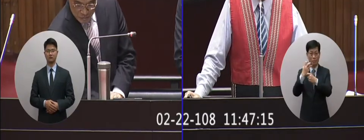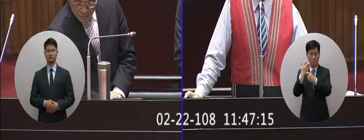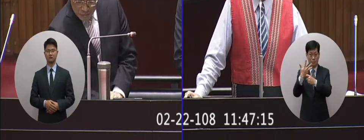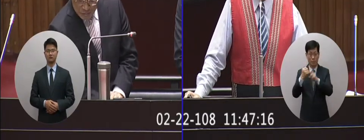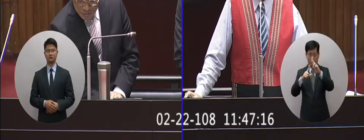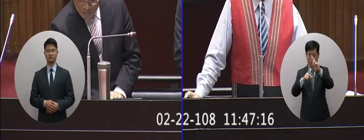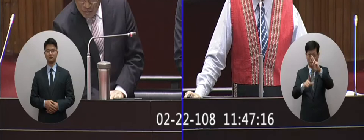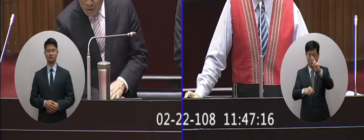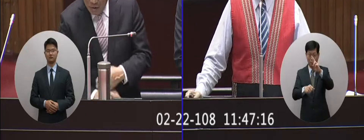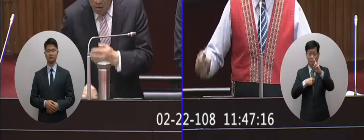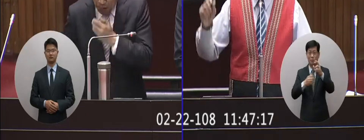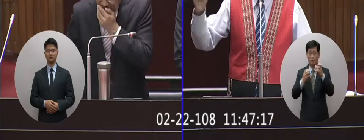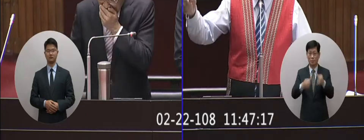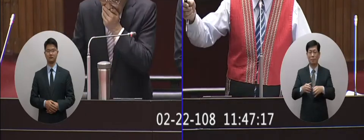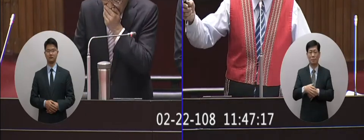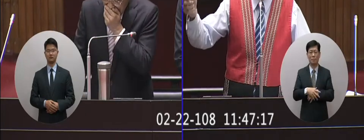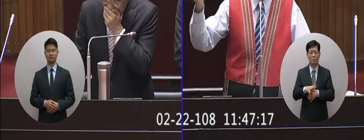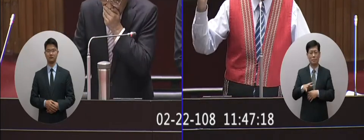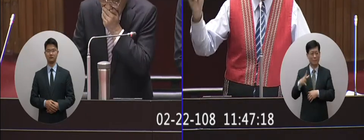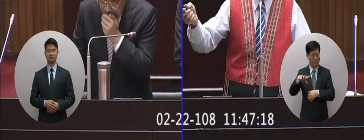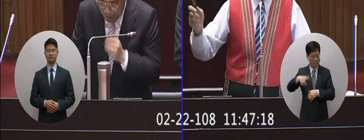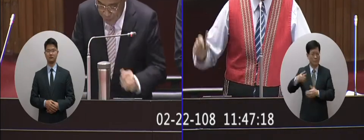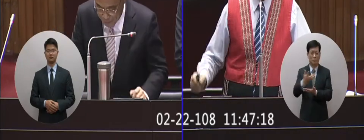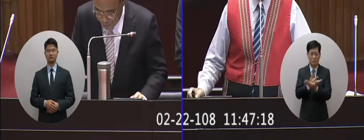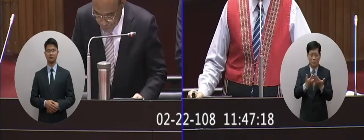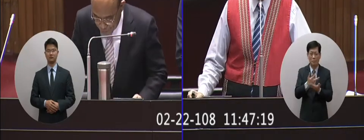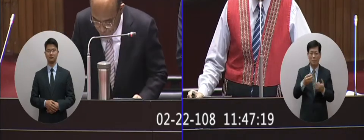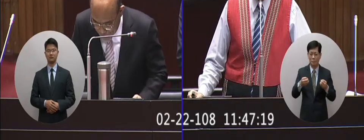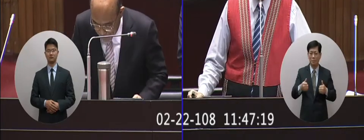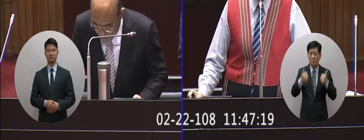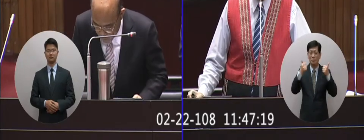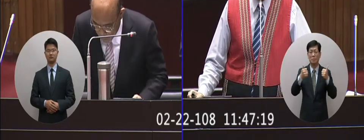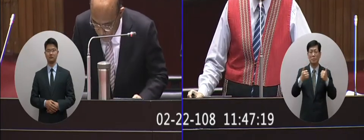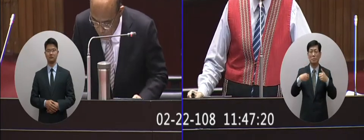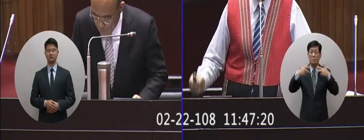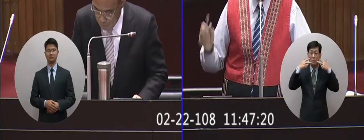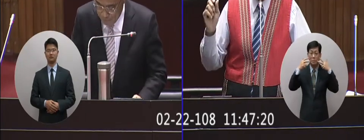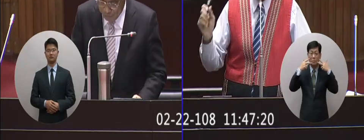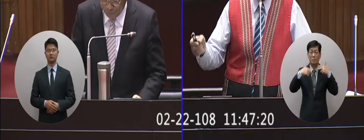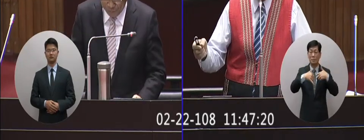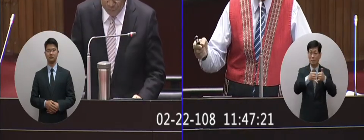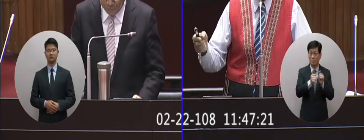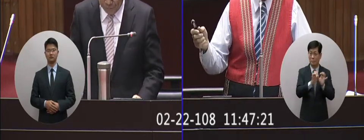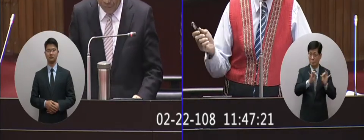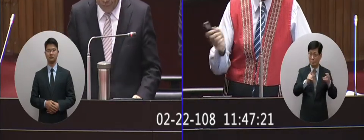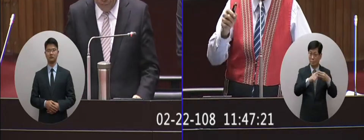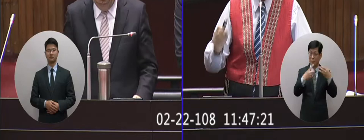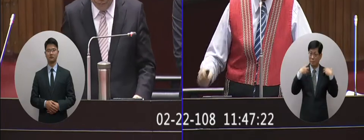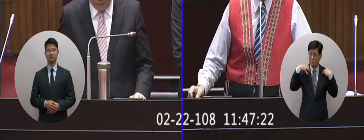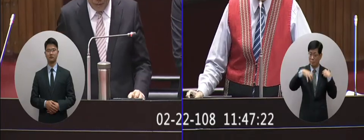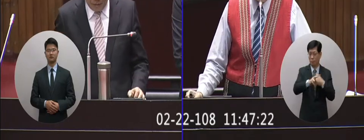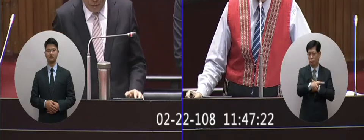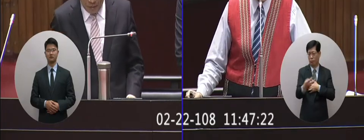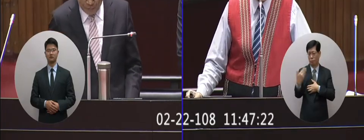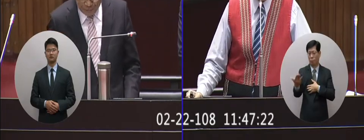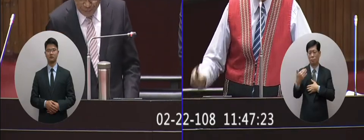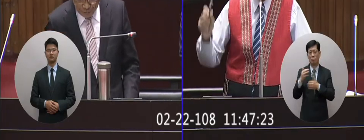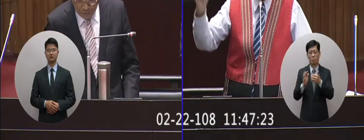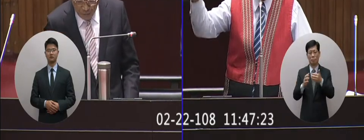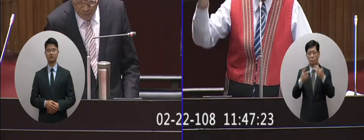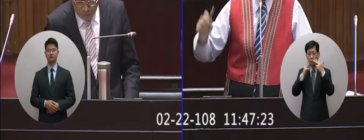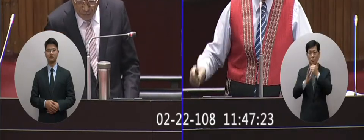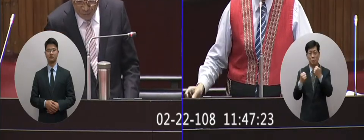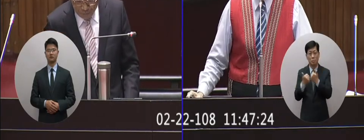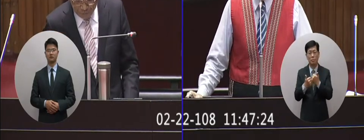民国85年12月成立，当时就协商要把原住民族土地的主管机关要移还给原民会，